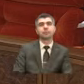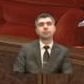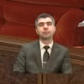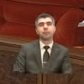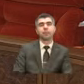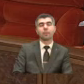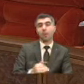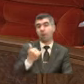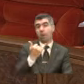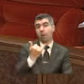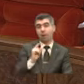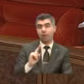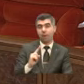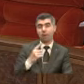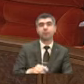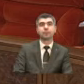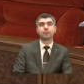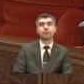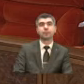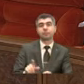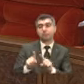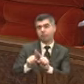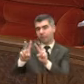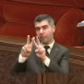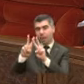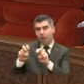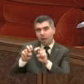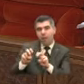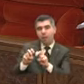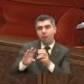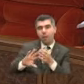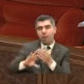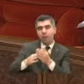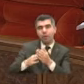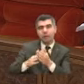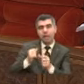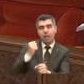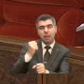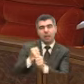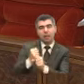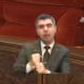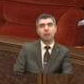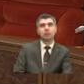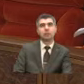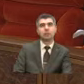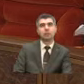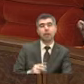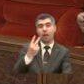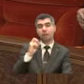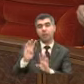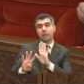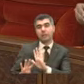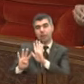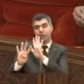لابد انني نشير في البدايه الى نتائج البحث الوطني لتشغيل الفصل الثاني من سنه 2019 الصادر